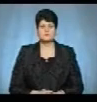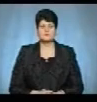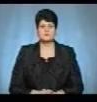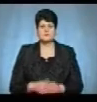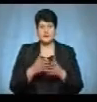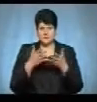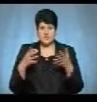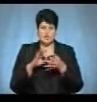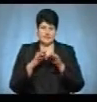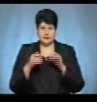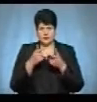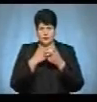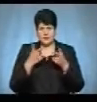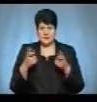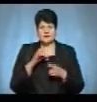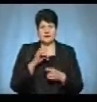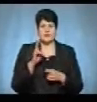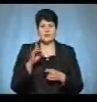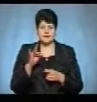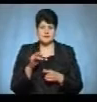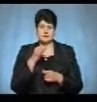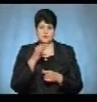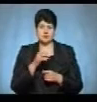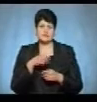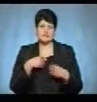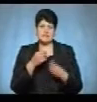Більш детальну інформацію Сергій Крета пообіцяв надати завтра.